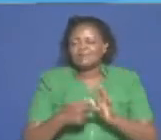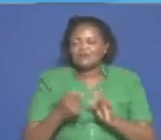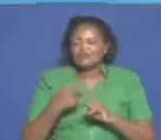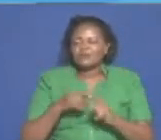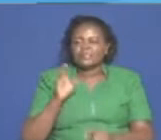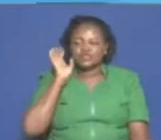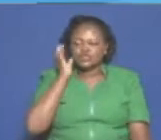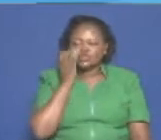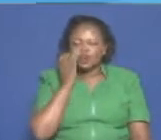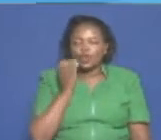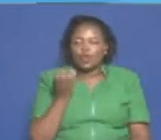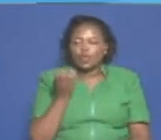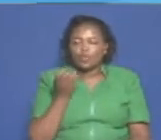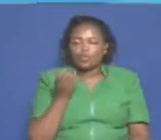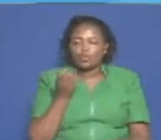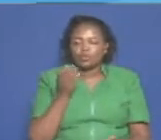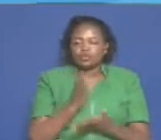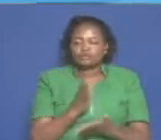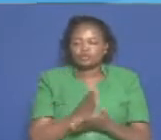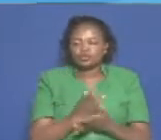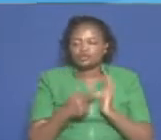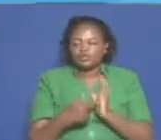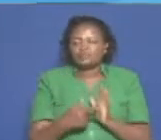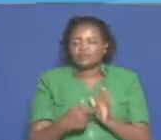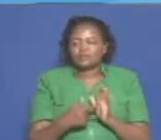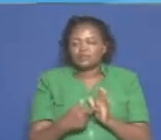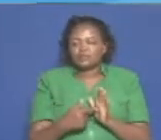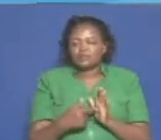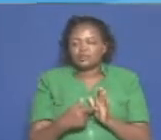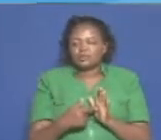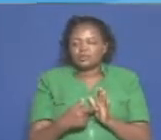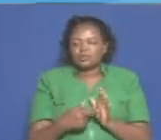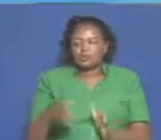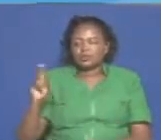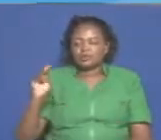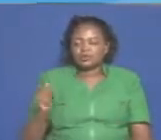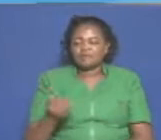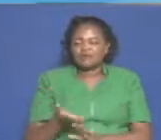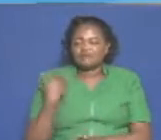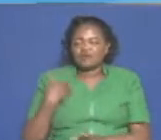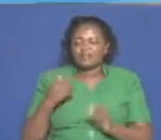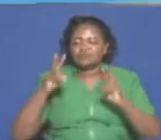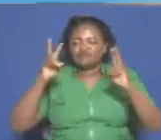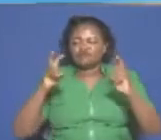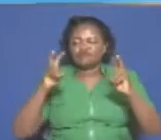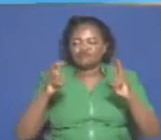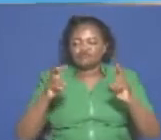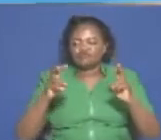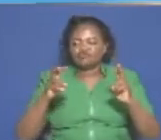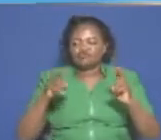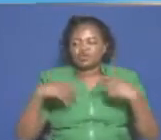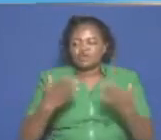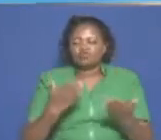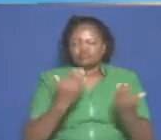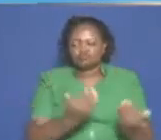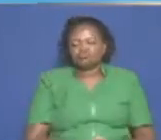nimepata, ukiangalia tovuti yetu, ni kwamba mfano moja umepata kwamba mwakilishi wa wadi alikuwa ameandika mswada fulani, na mswada ambao vile ambao